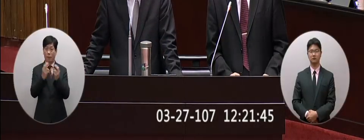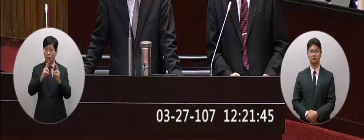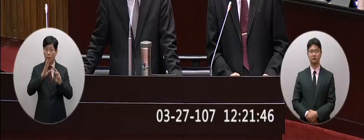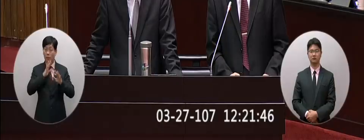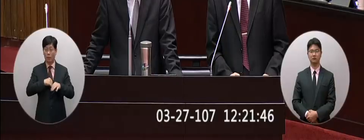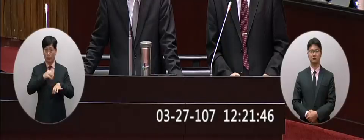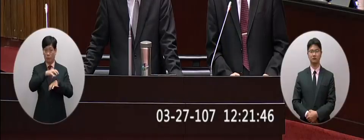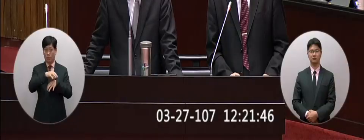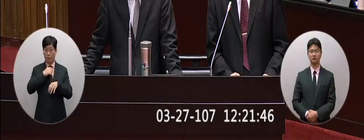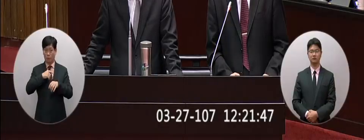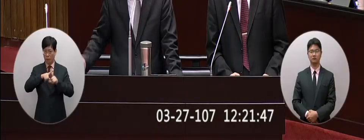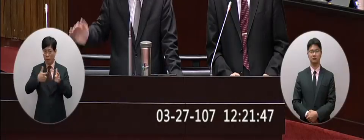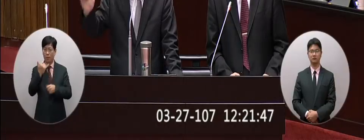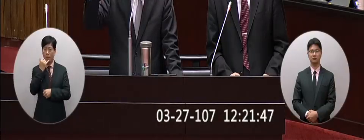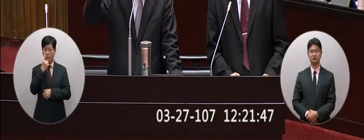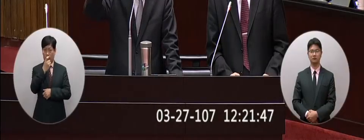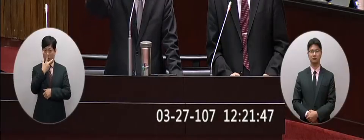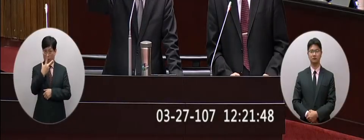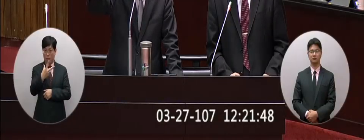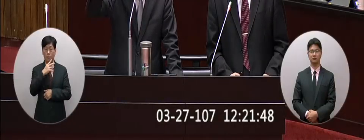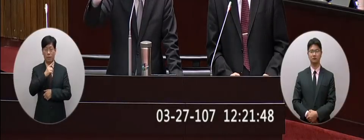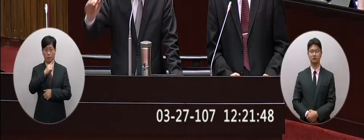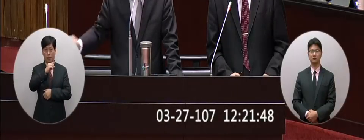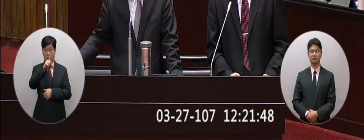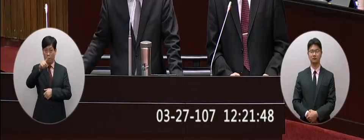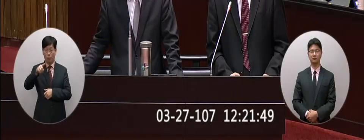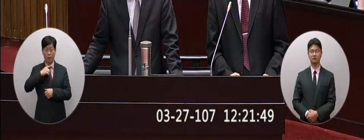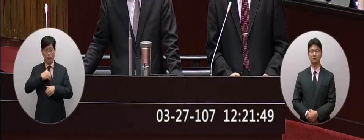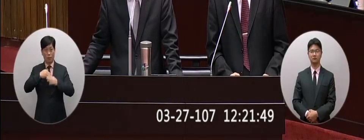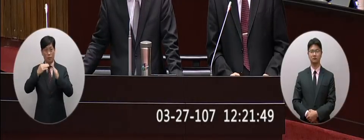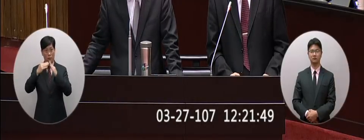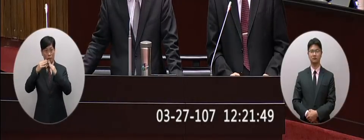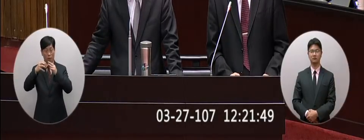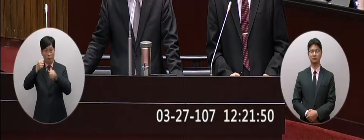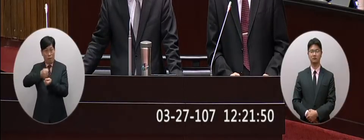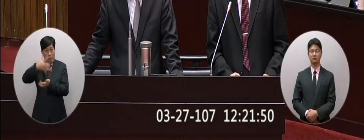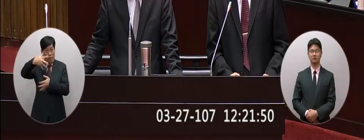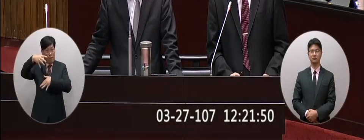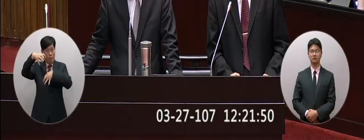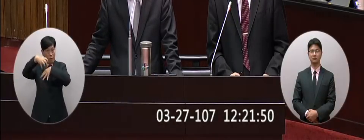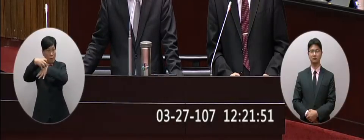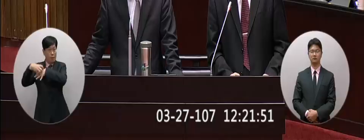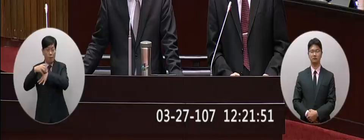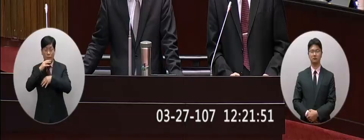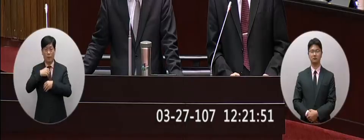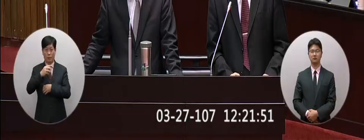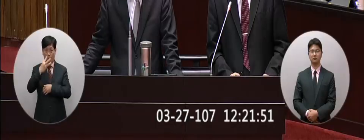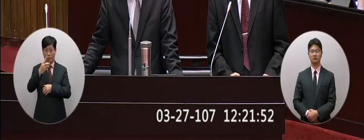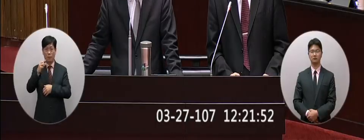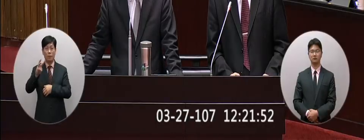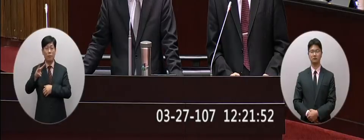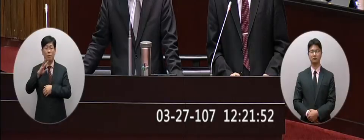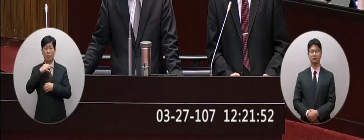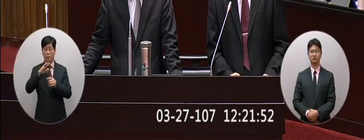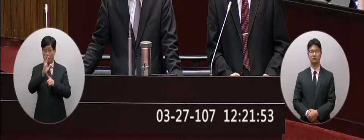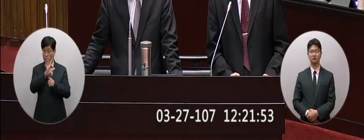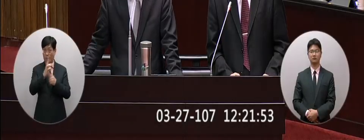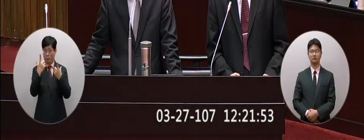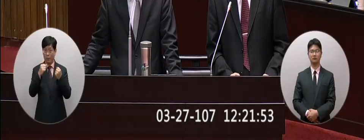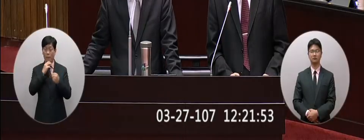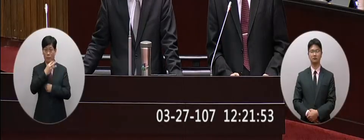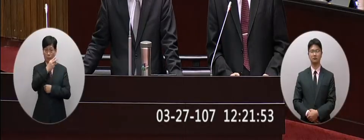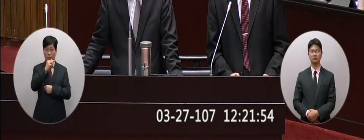是17个 GW 啊，屋顶型大概是3个 GW。那风力发电呢，我们本来是要